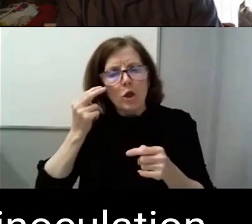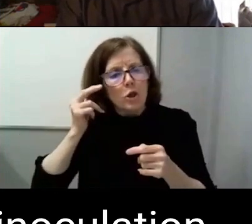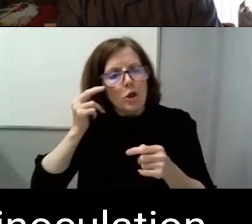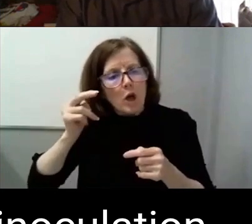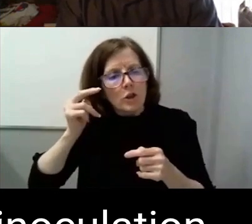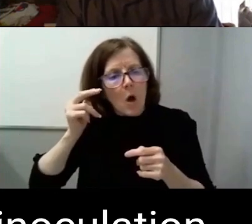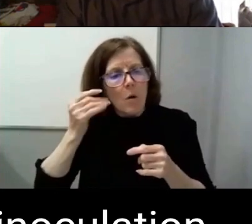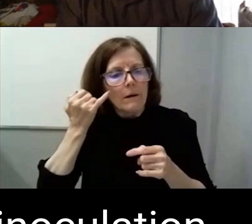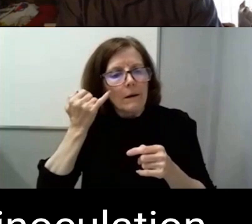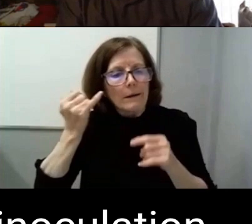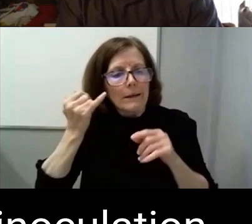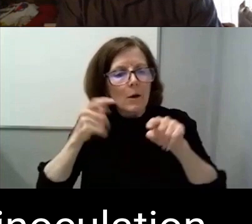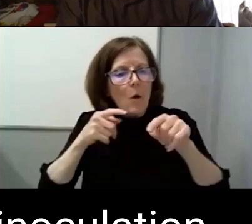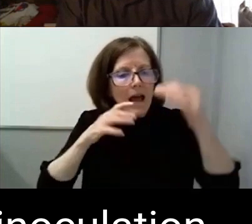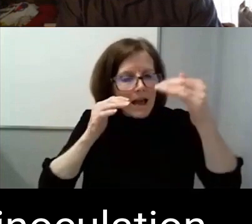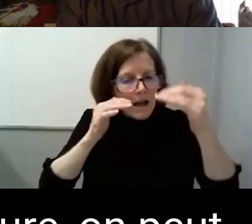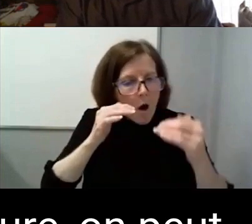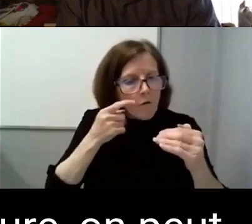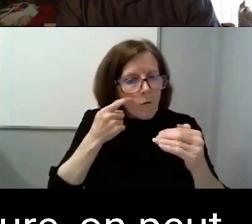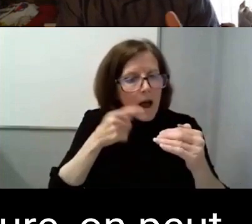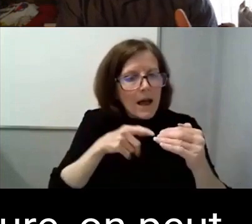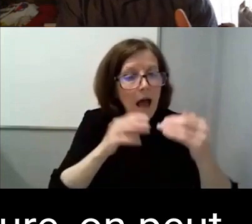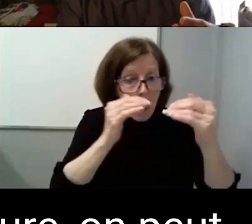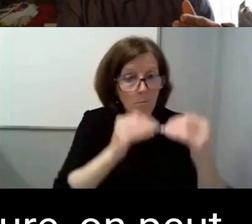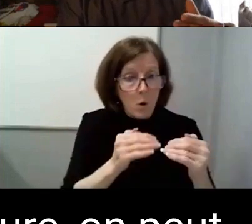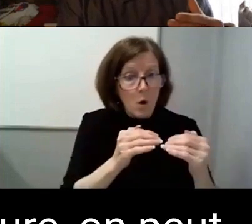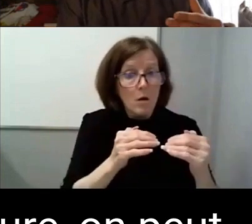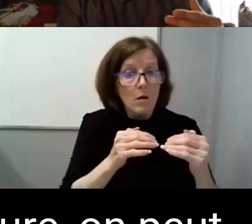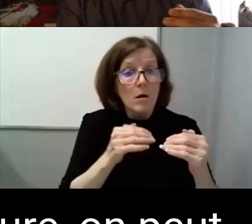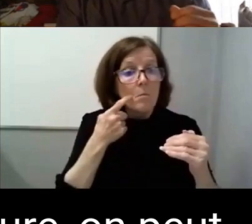bas, on retrouve la notion d'inoculation, hein, comme je disais,